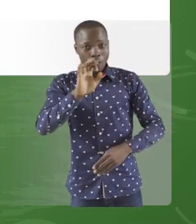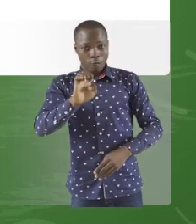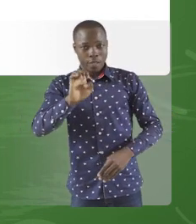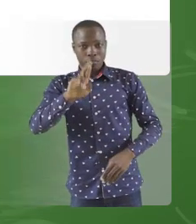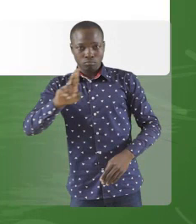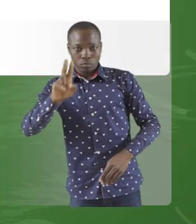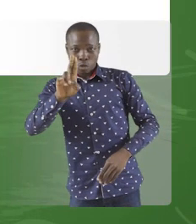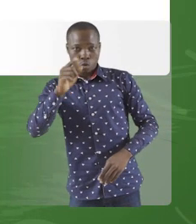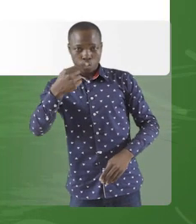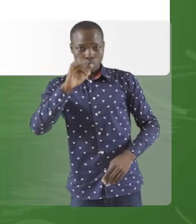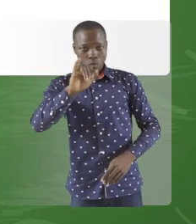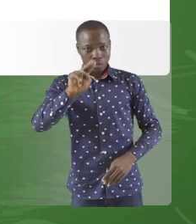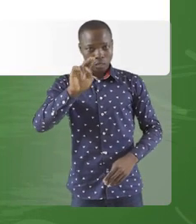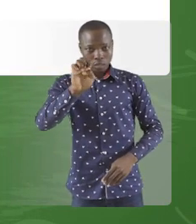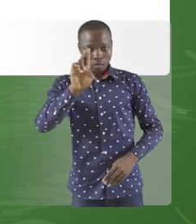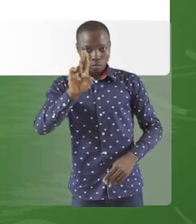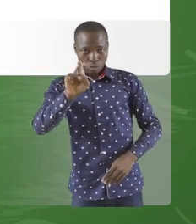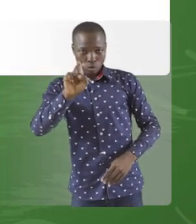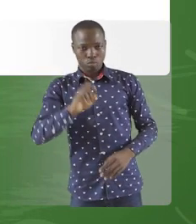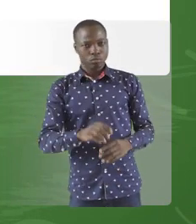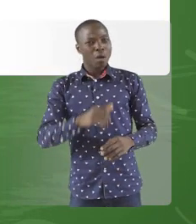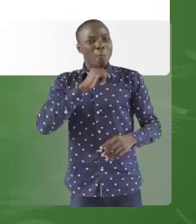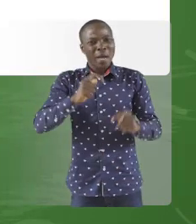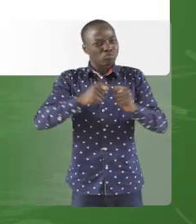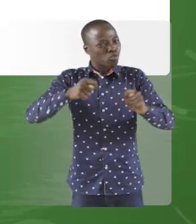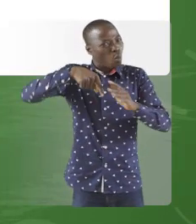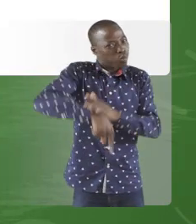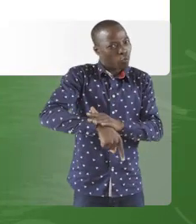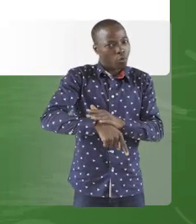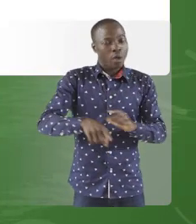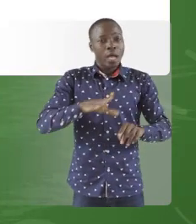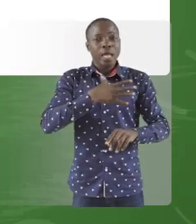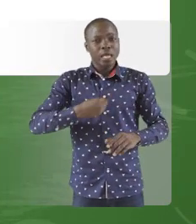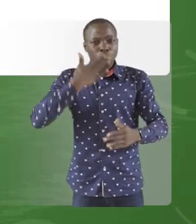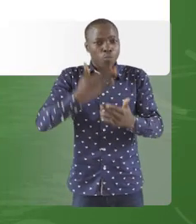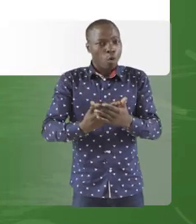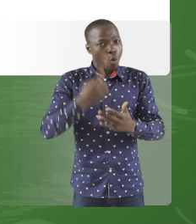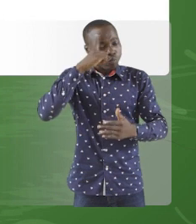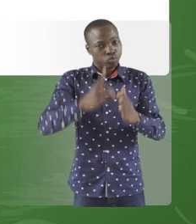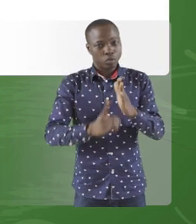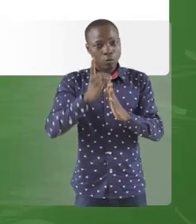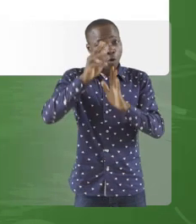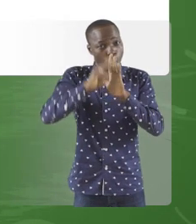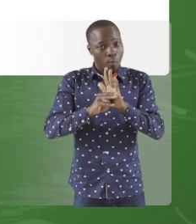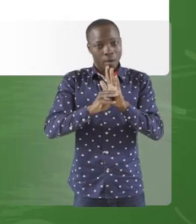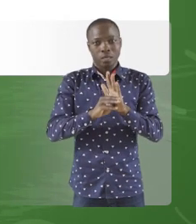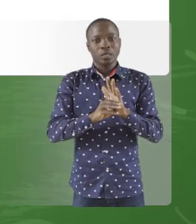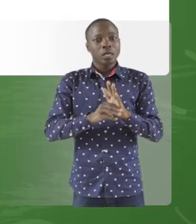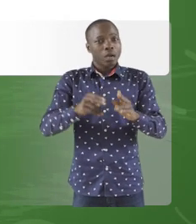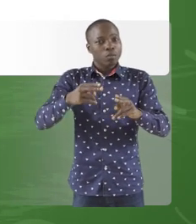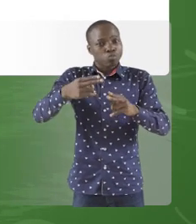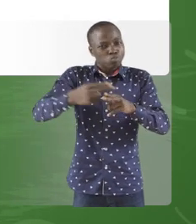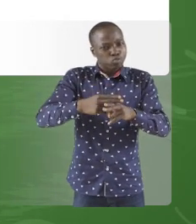ferrugineux, ils sont peu profonds et sont favorables au développement des plantes à courtes